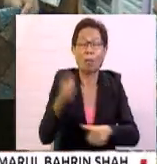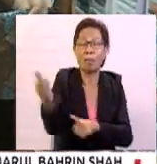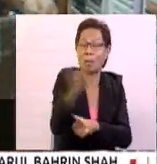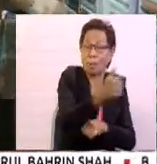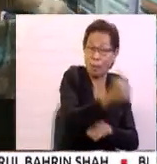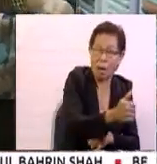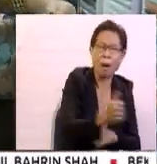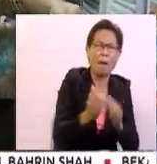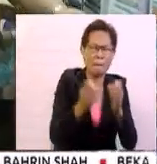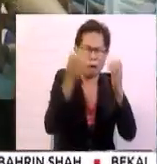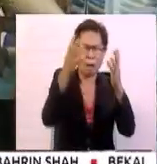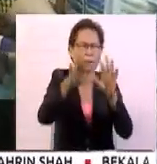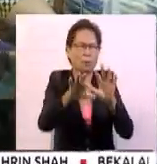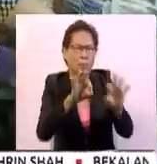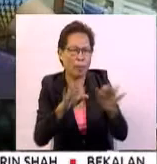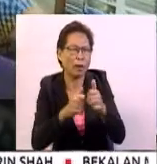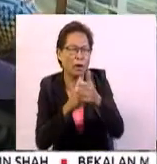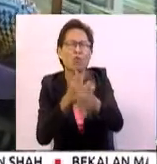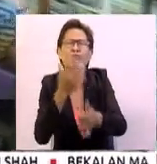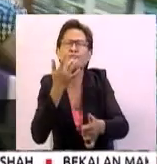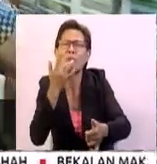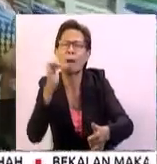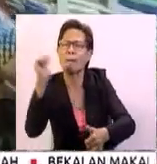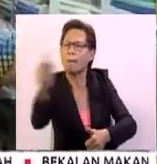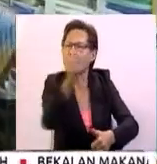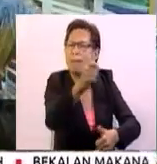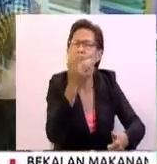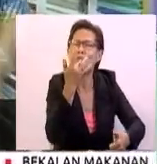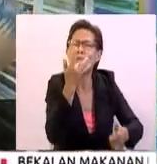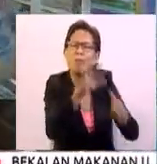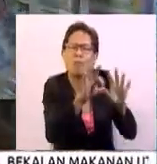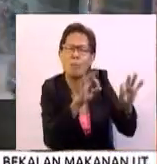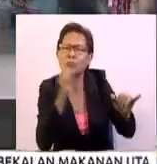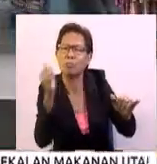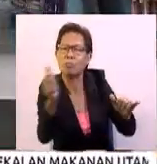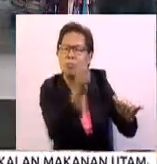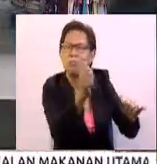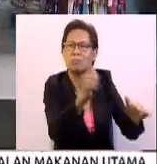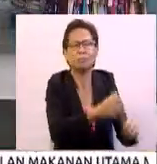Mempunyai lebih banyak pilihan mengikut citarasa masing-masing.